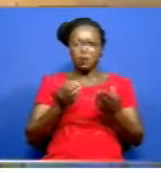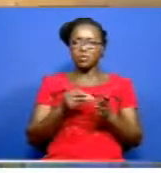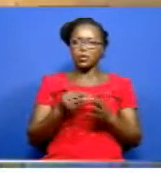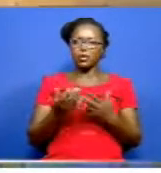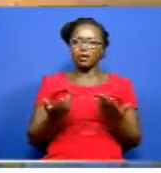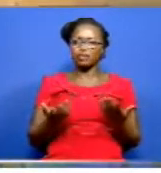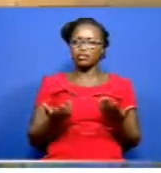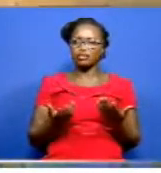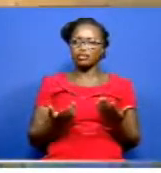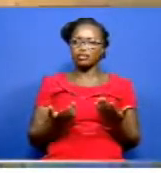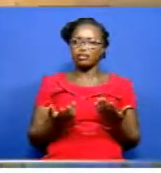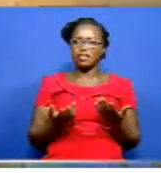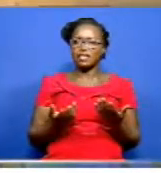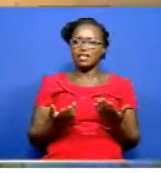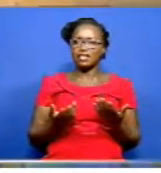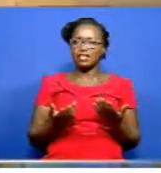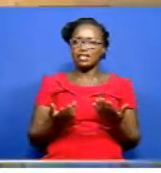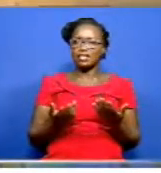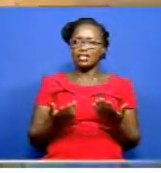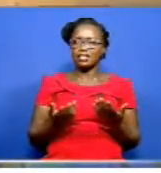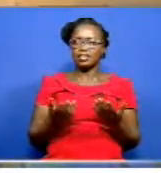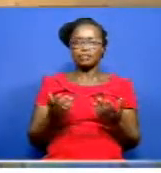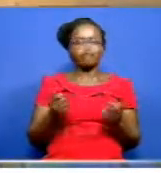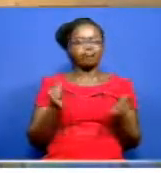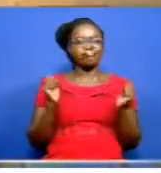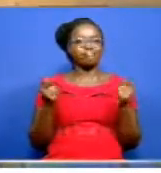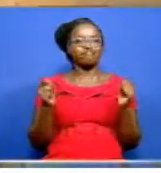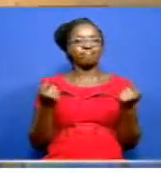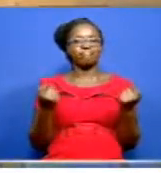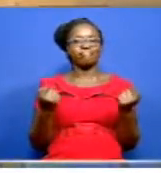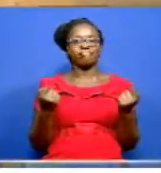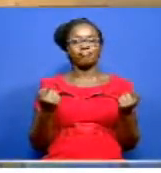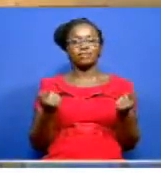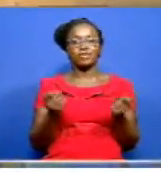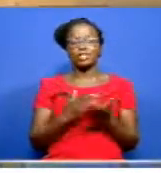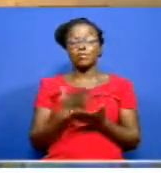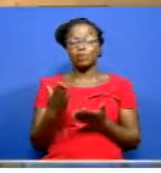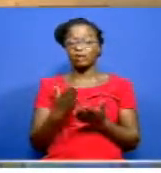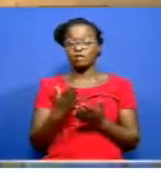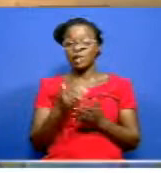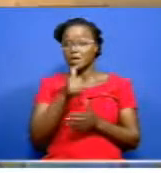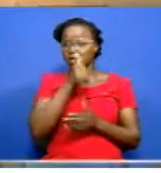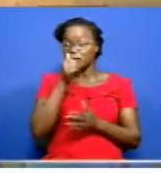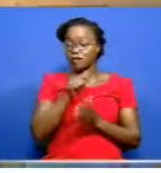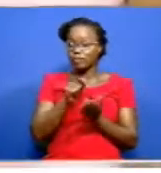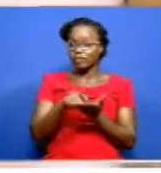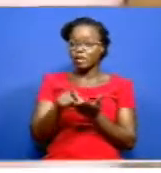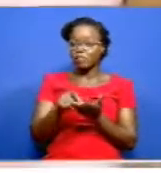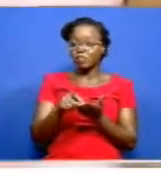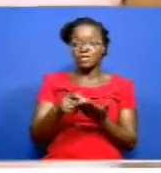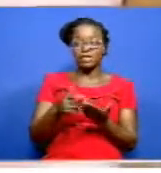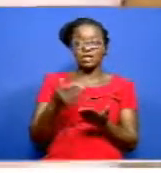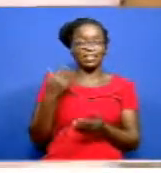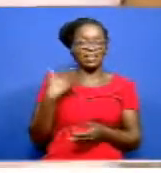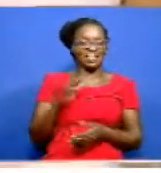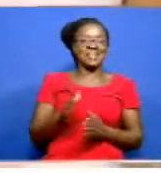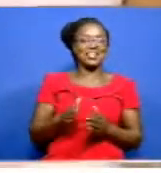kama ya urogi venye unasema ama ni mitishamba mtu amekwekea mahali. So ndo mtu hataki upate mtoto wa kiume.